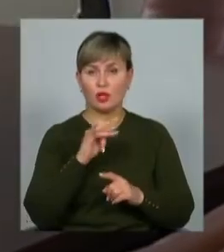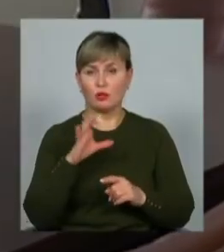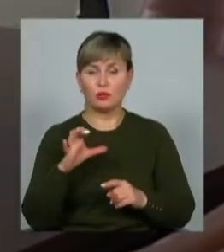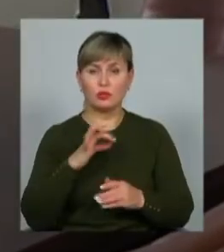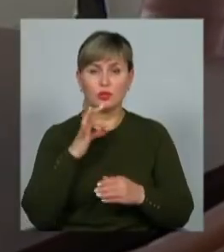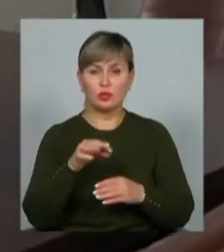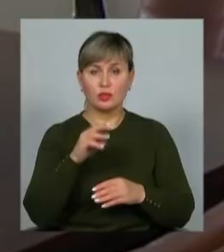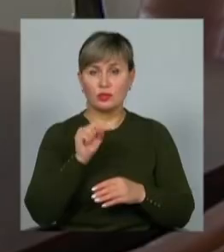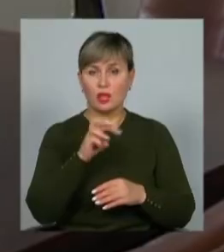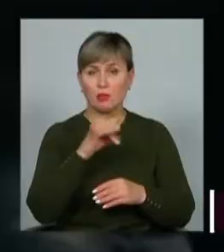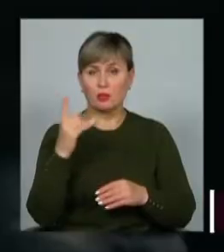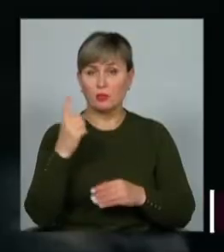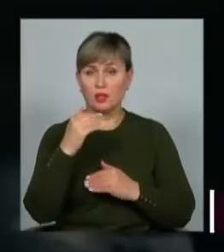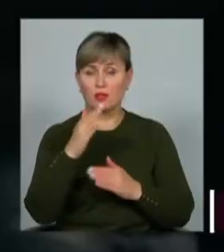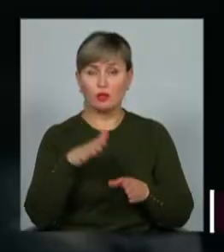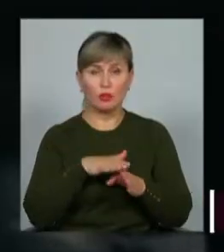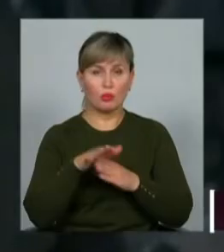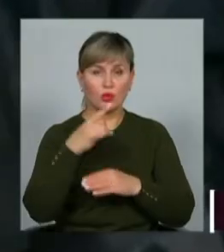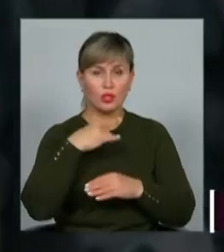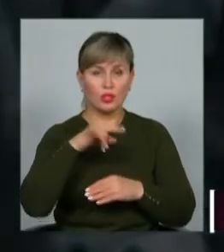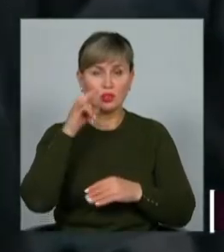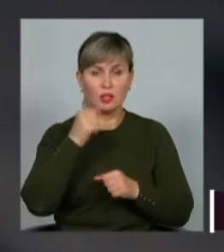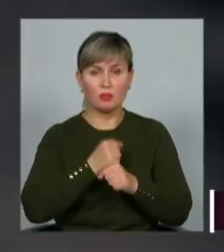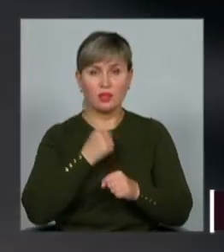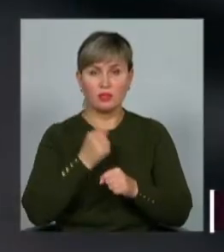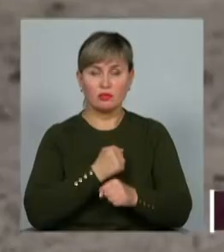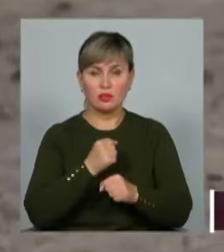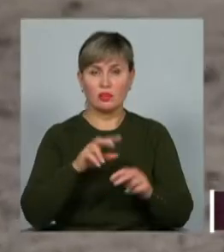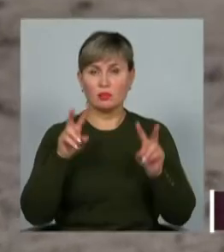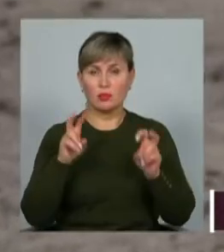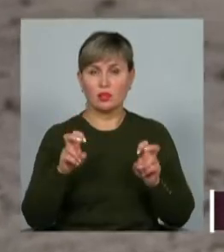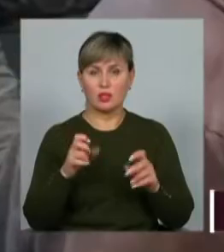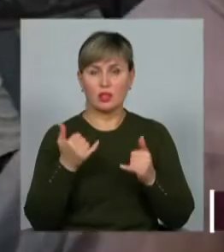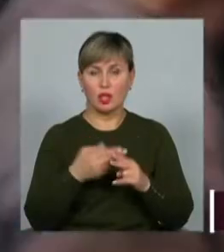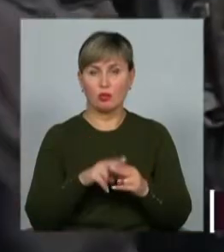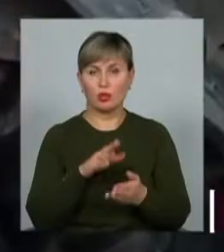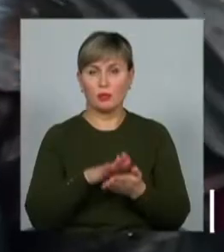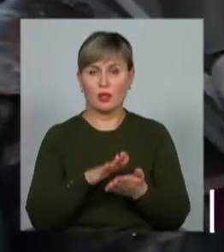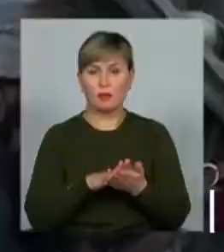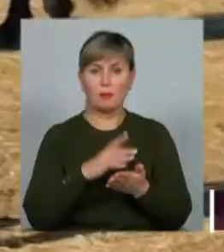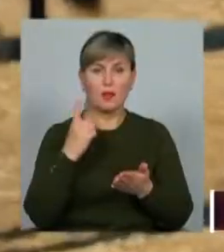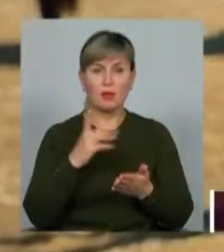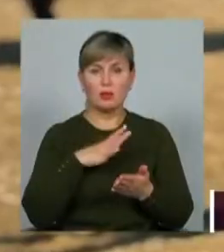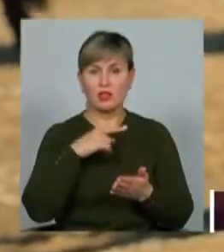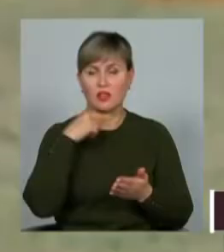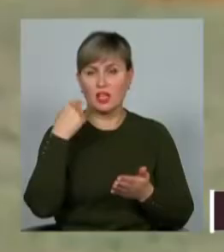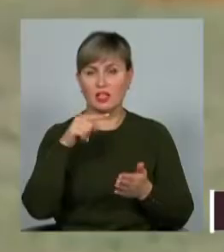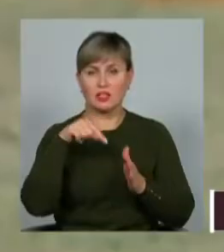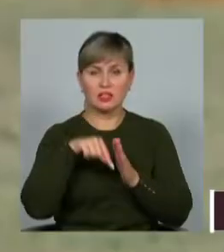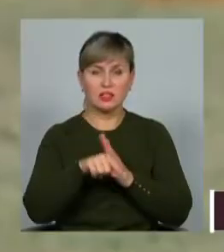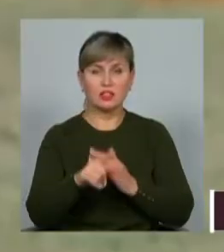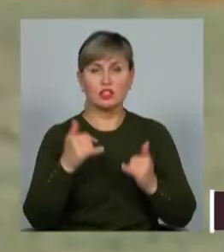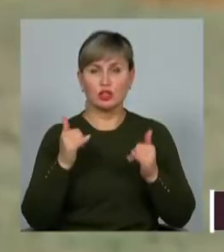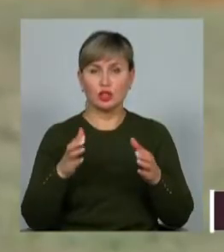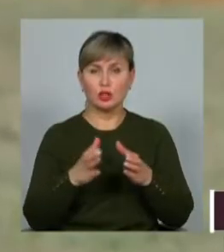что «Тамерис» – первая картина полностью казахстанского производства, номинированная на данную премию. Первая была в российской картине «Викинг».